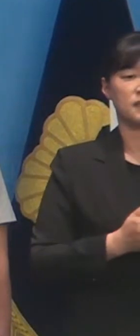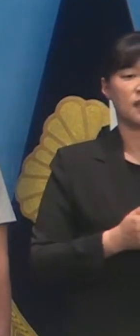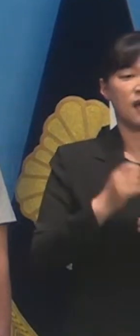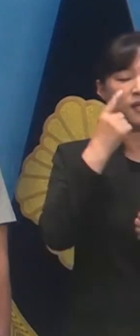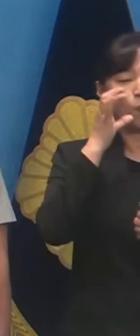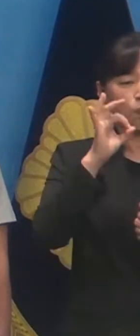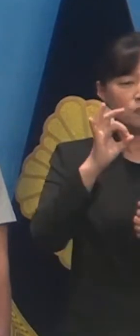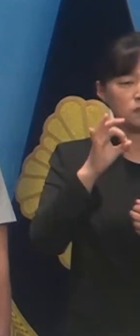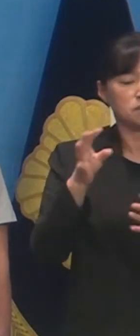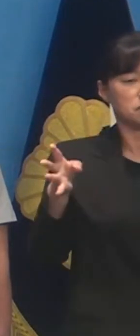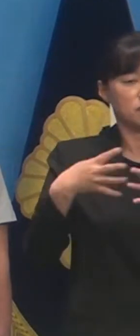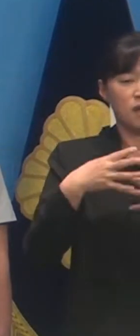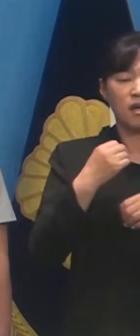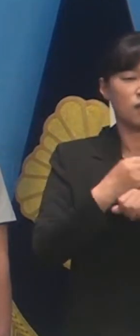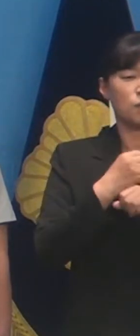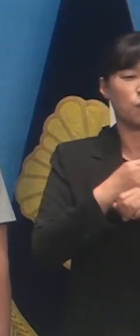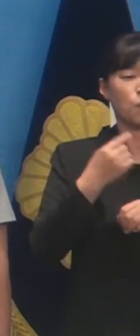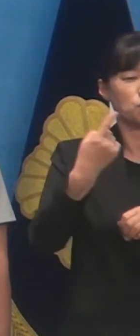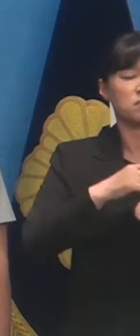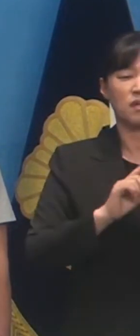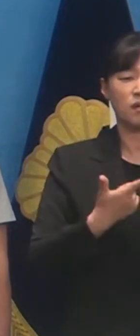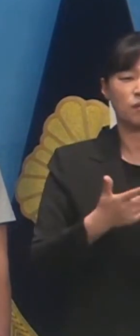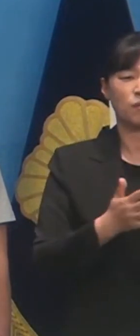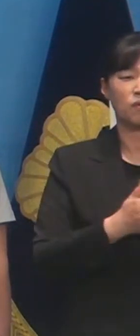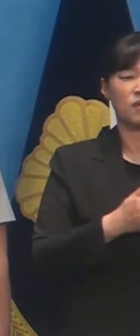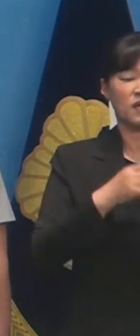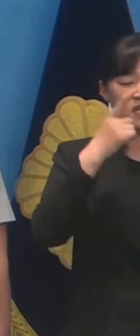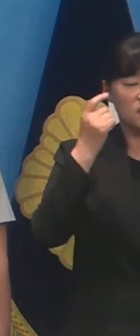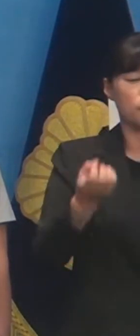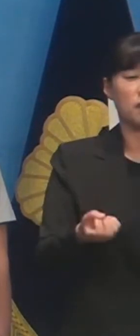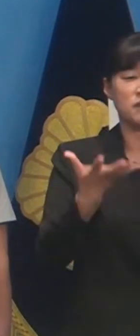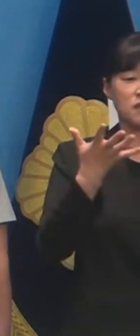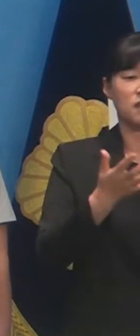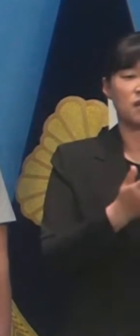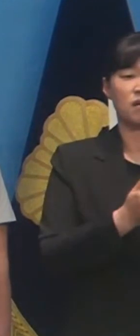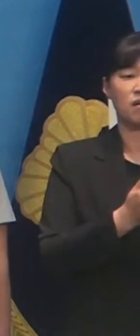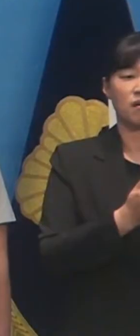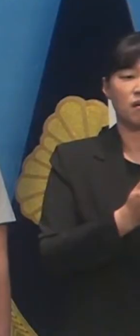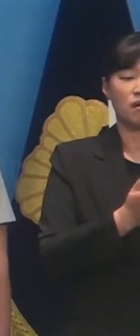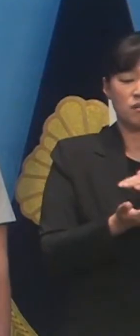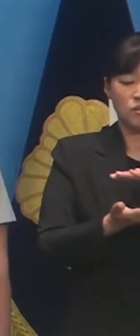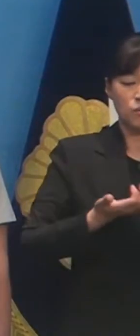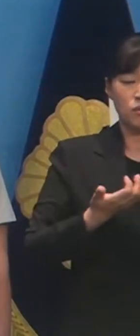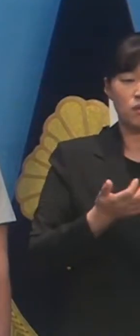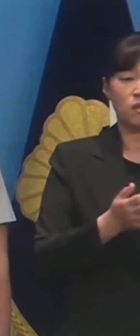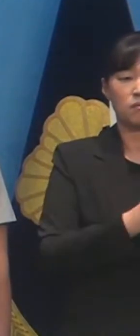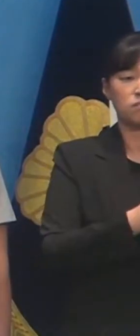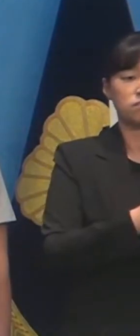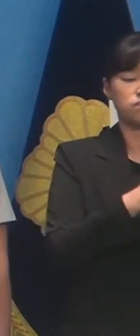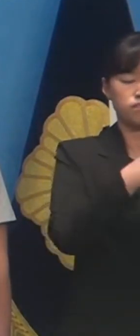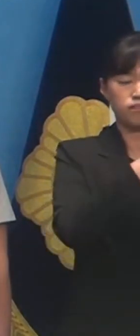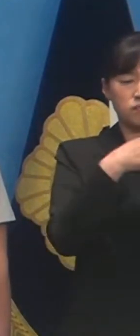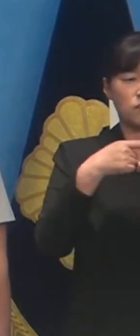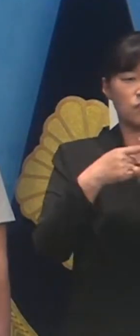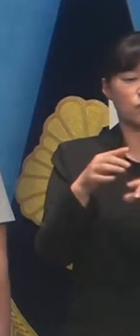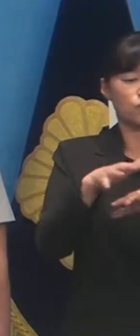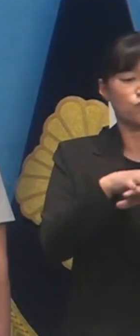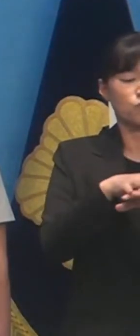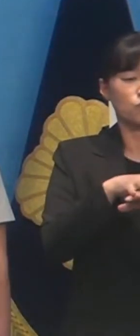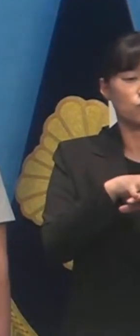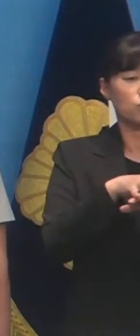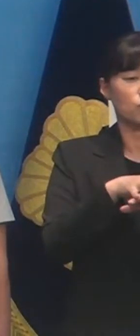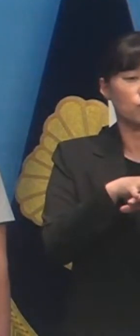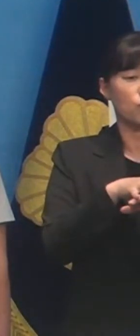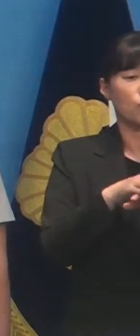테이블에 나오지도 않고 노동조합 54주년 기념식과 기념행사를 앞두고 일방적으로 이러한 구조조정을 발표를